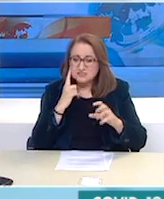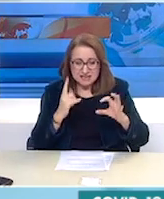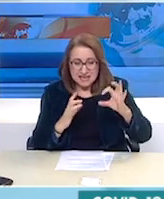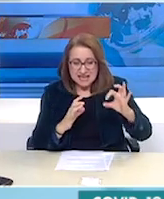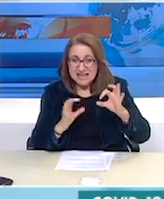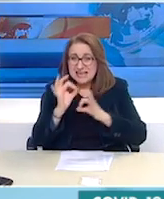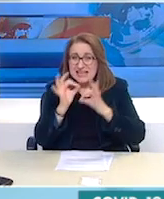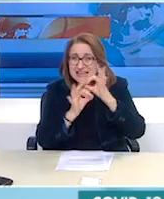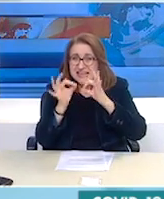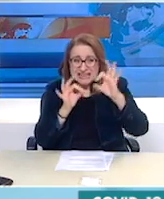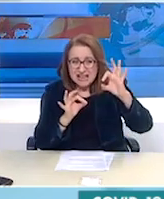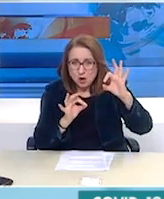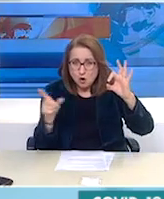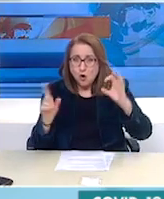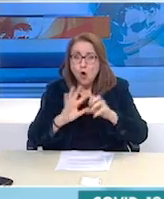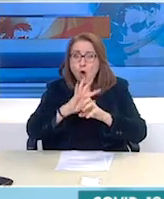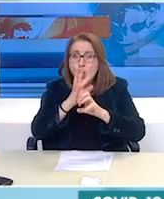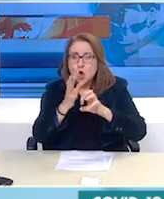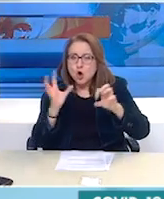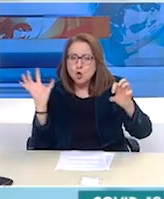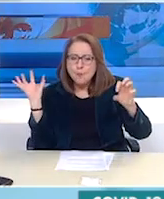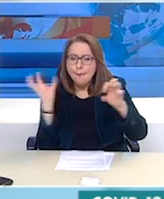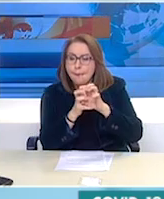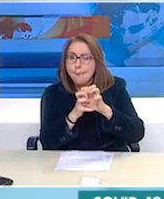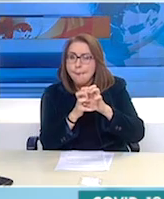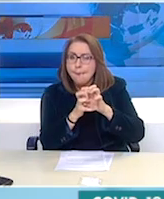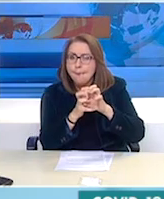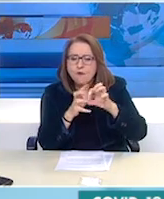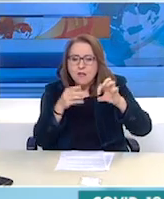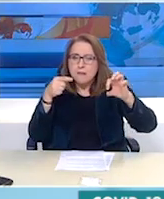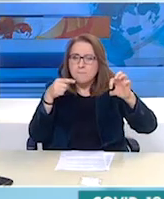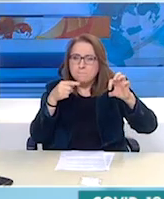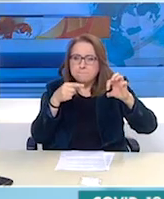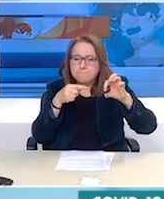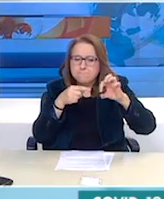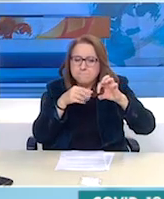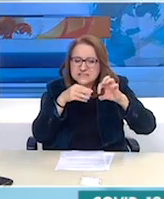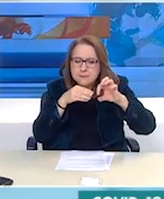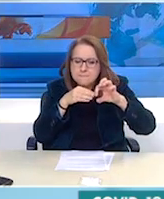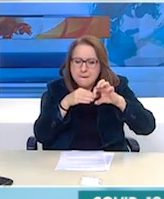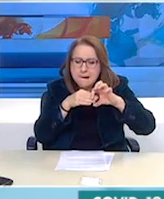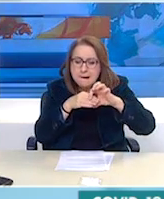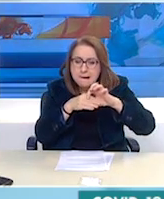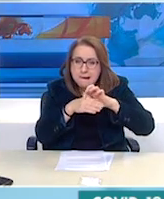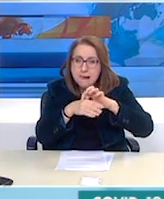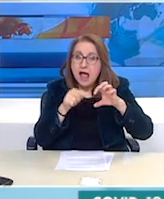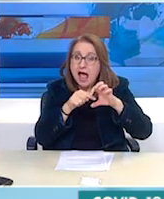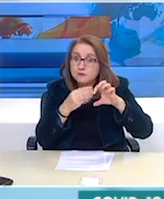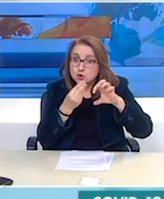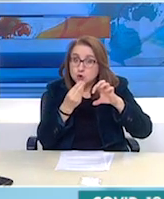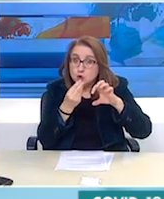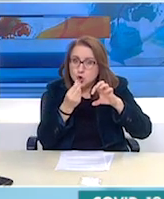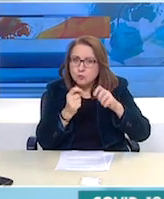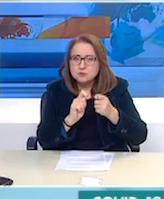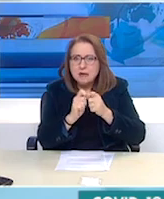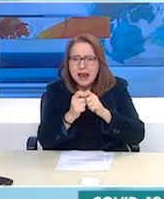κυττάρου. Δεν φαίνεται να αλλάζουν τη συμπεριφορά του ακόμα. Δεν ξέρουμε πώς μια τέτοια μετάλλαξη θα επηρεάσει τη